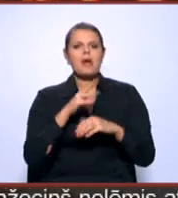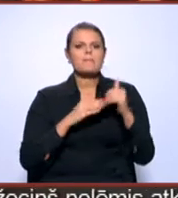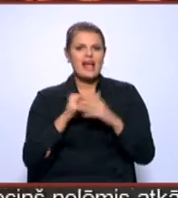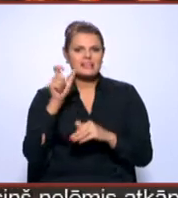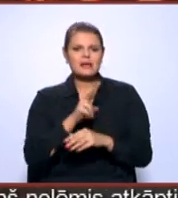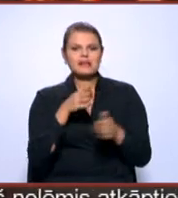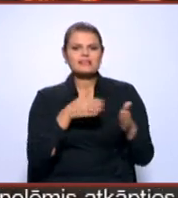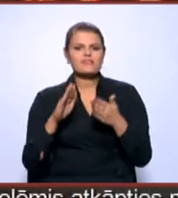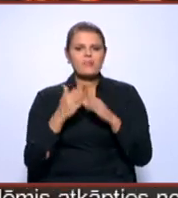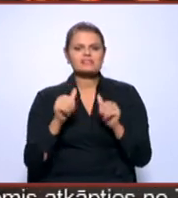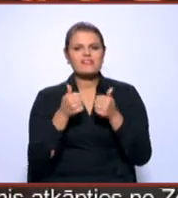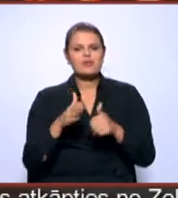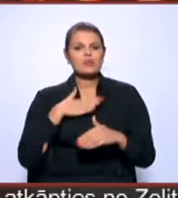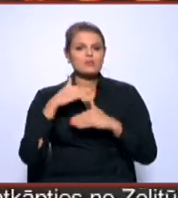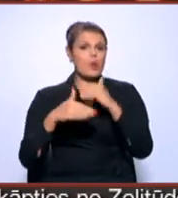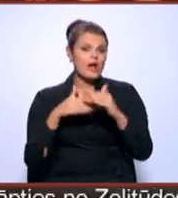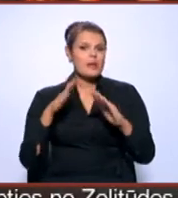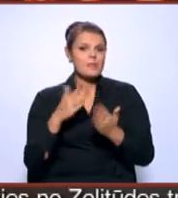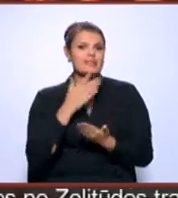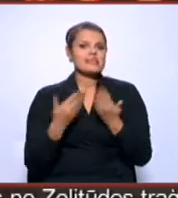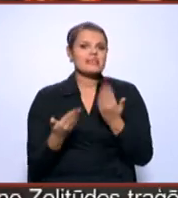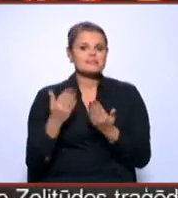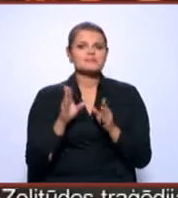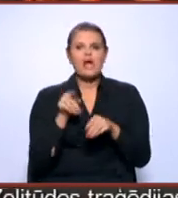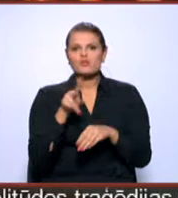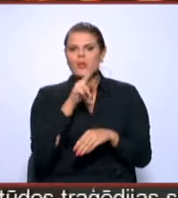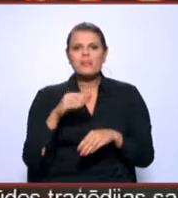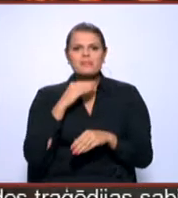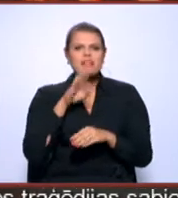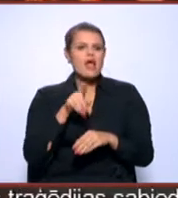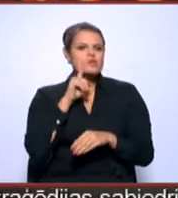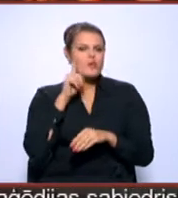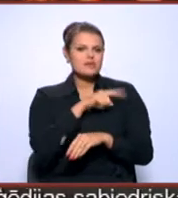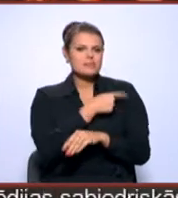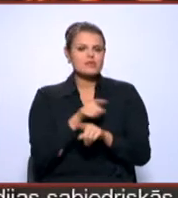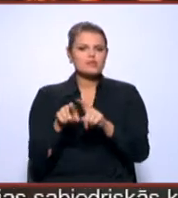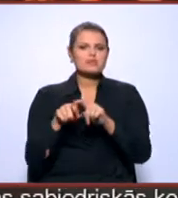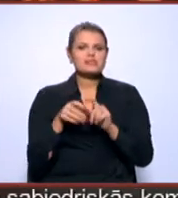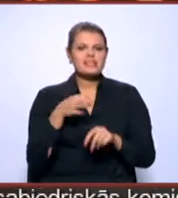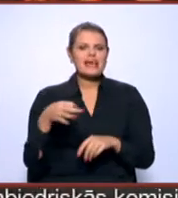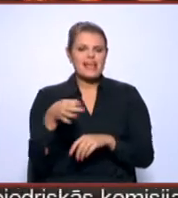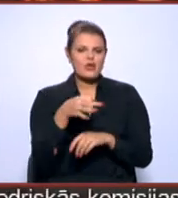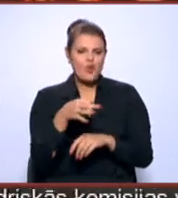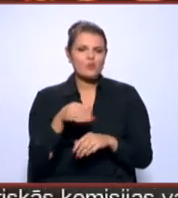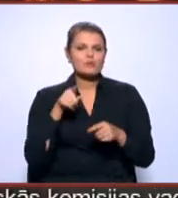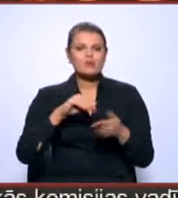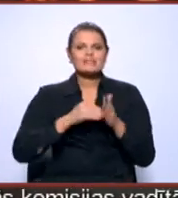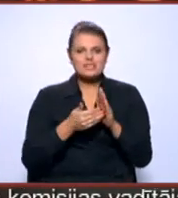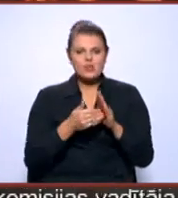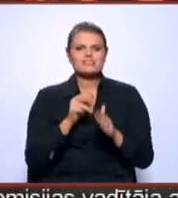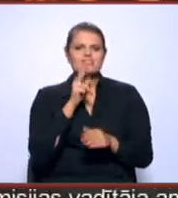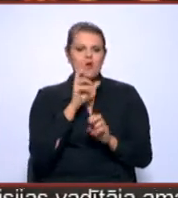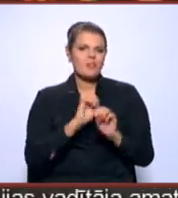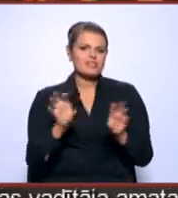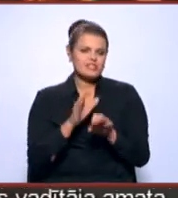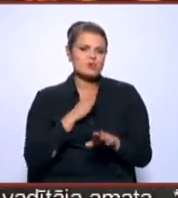gatavi pilsētā veidot savu karjeru, bet iespējams ar to nepietiks, lai jaunos mediķus piesaistītu reģionam. Un šo situāciju Daugavpilī